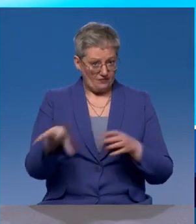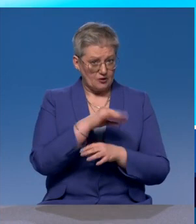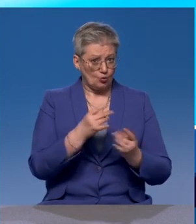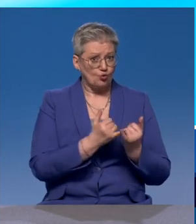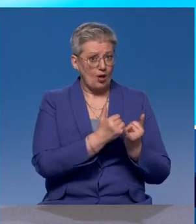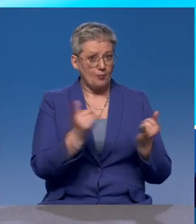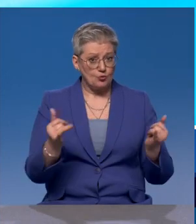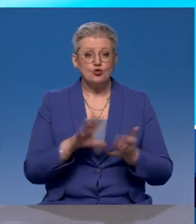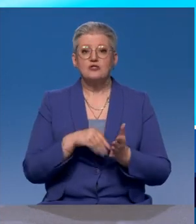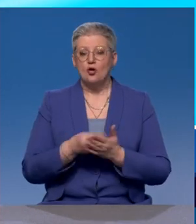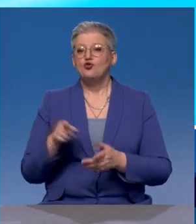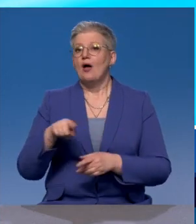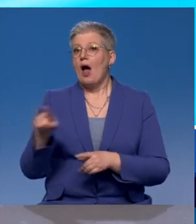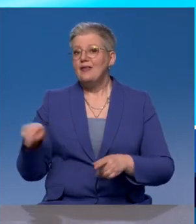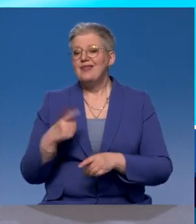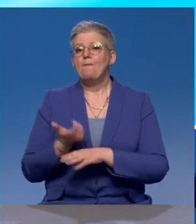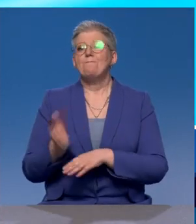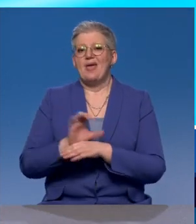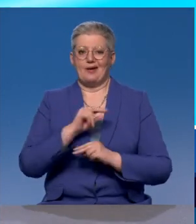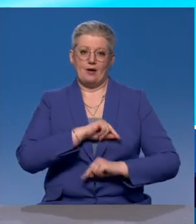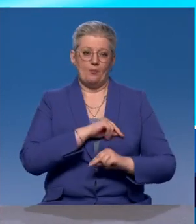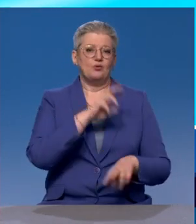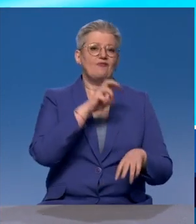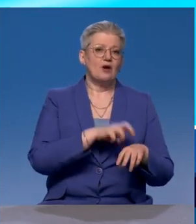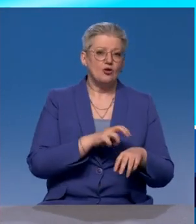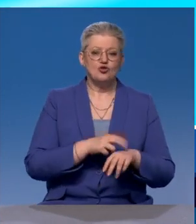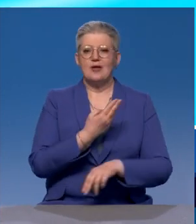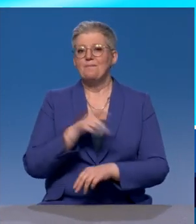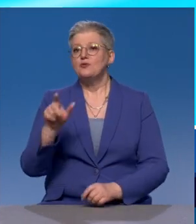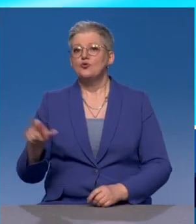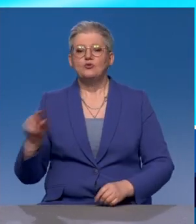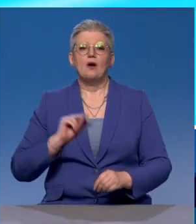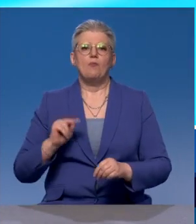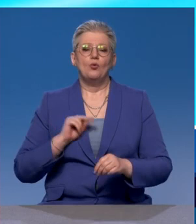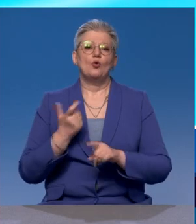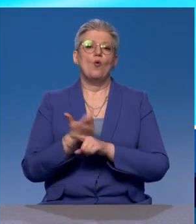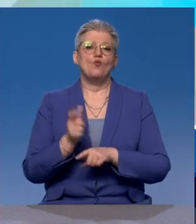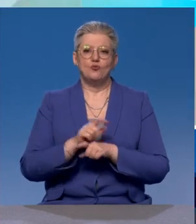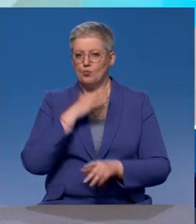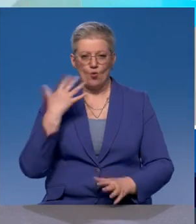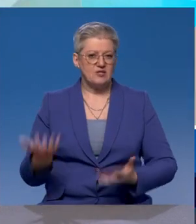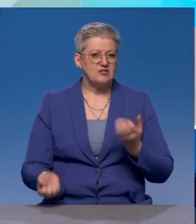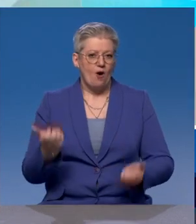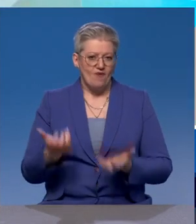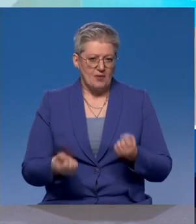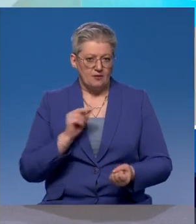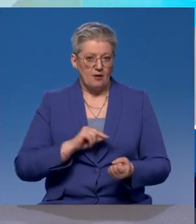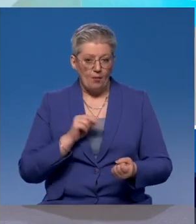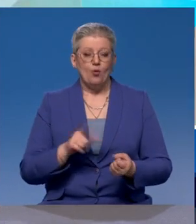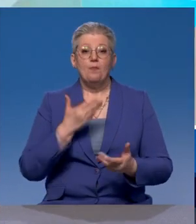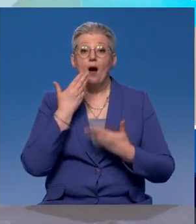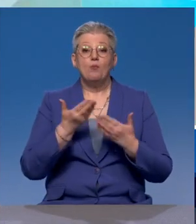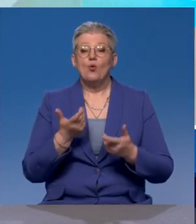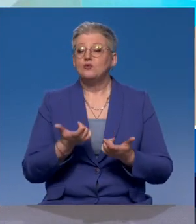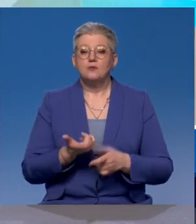они перерабатывают. У нас и врачи, и медсестры работают с высоким коэффициентом совместительства, который по опросам превышает, чем